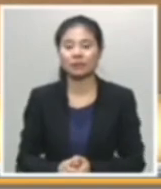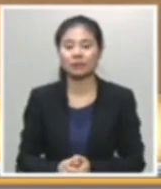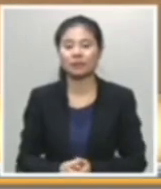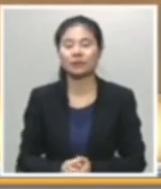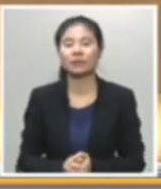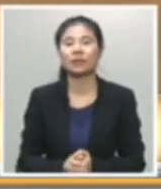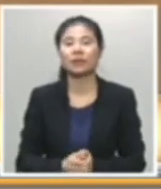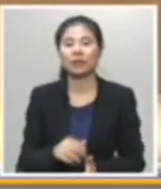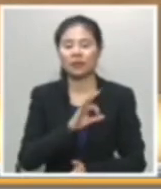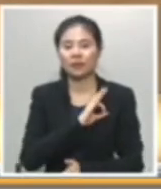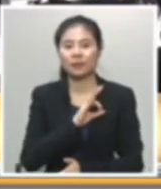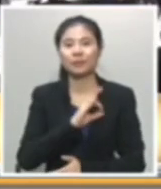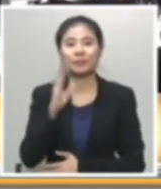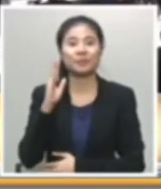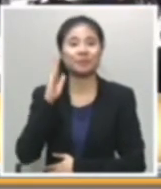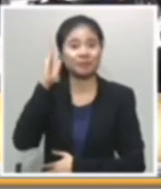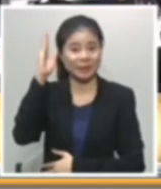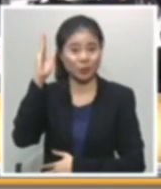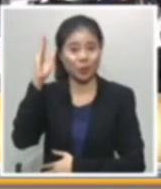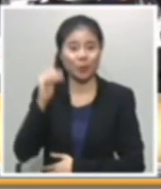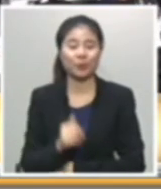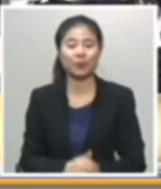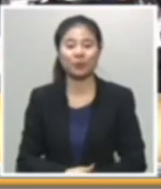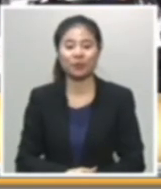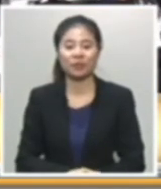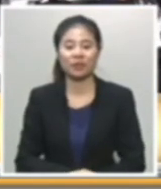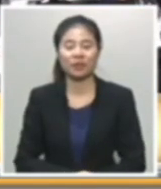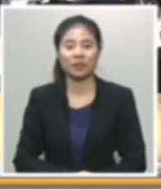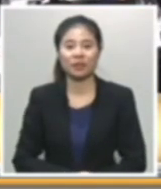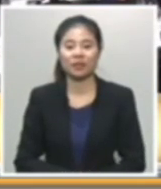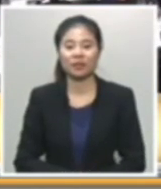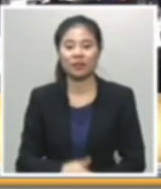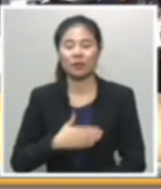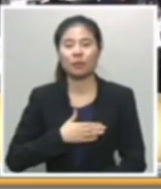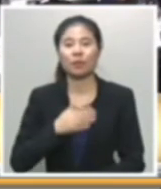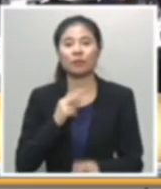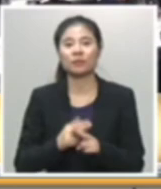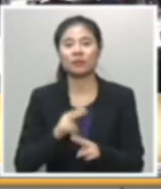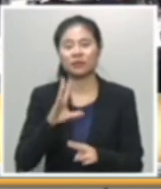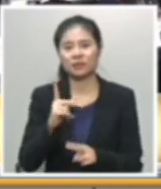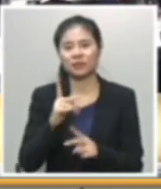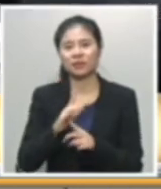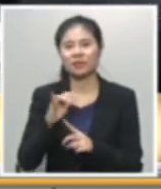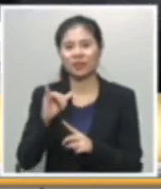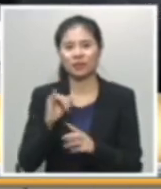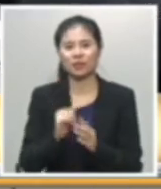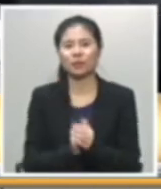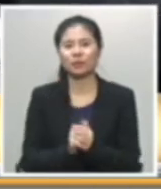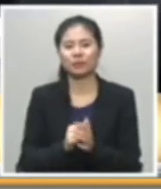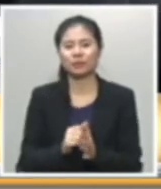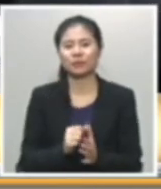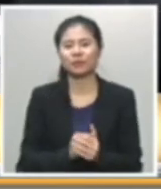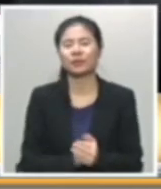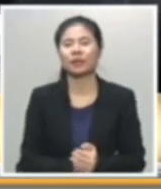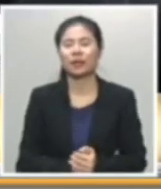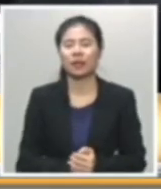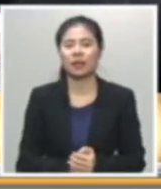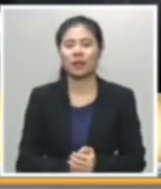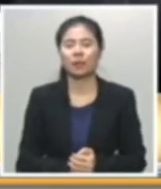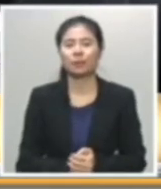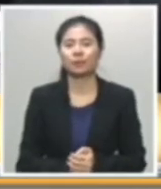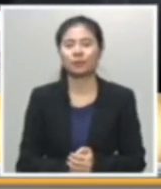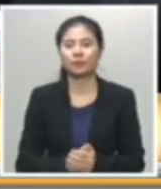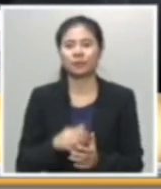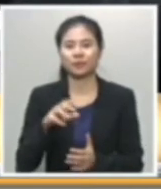งครับเชิญผู้ประท้วงเชิญครับ ท่านประธานที่เคารพครับผมชัยวุฒิธนาคมานุสรณ์สมาชิกสภาผู้แทนราษฎรแบบบัญชีรายชื่อพรรคพลังประชารั